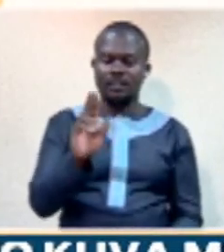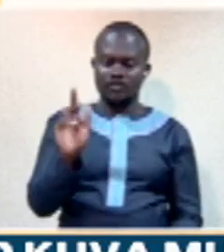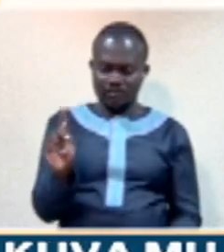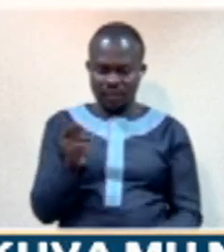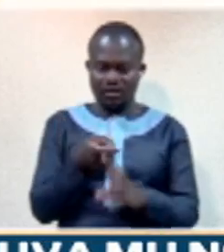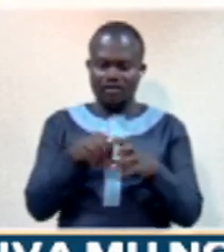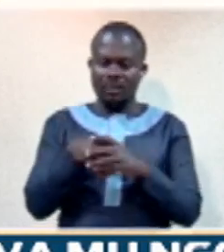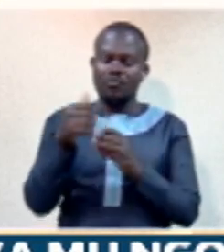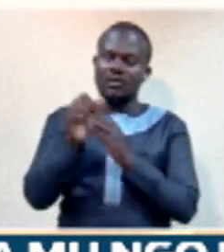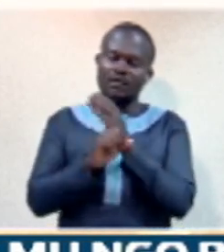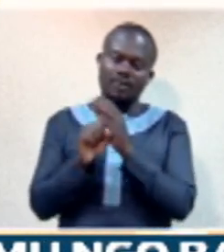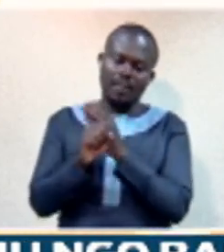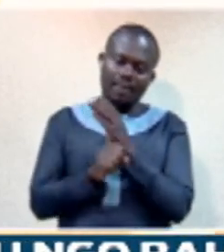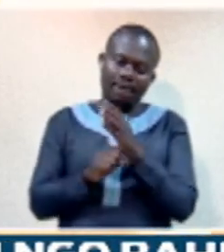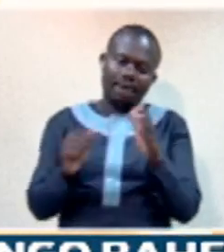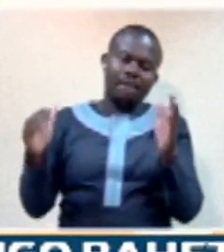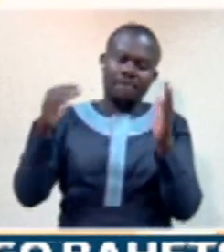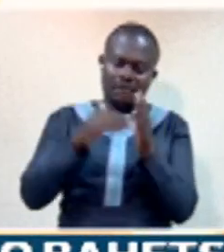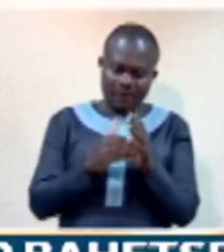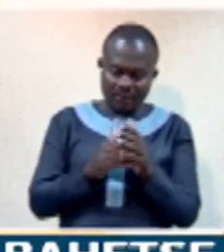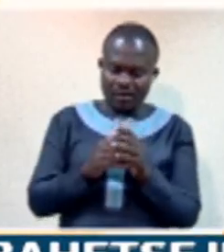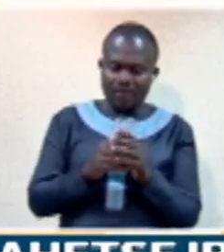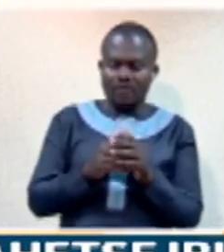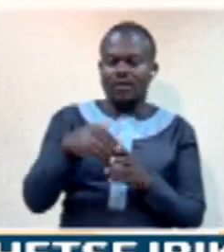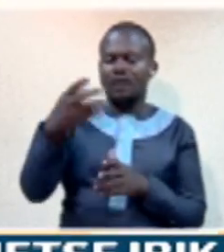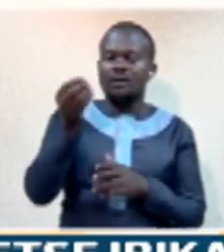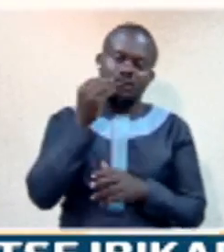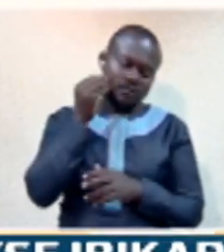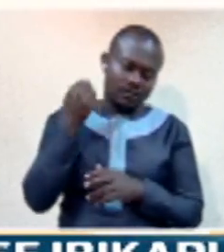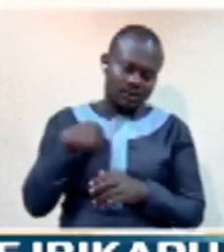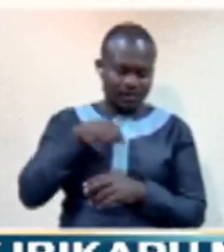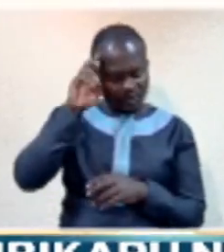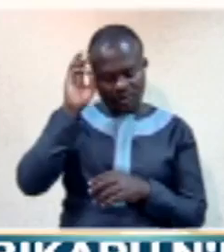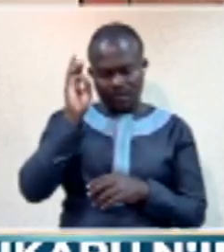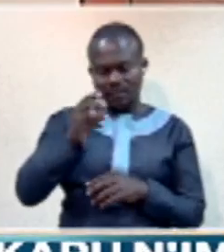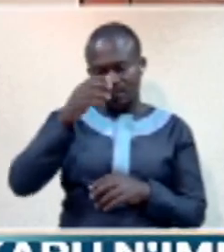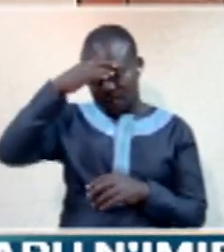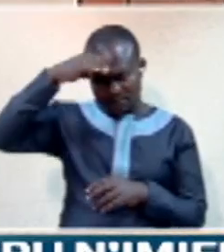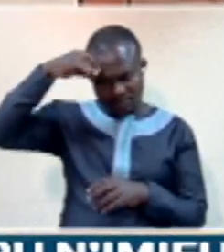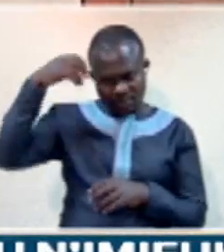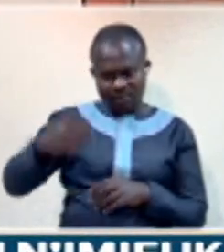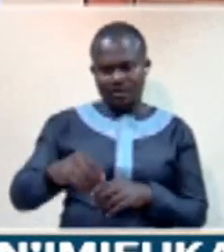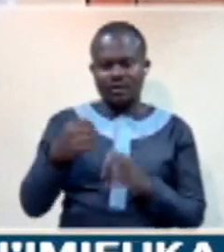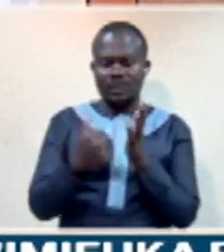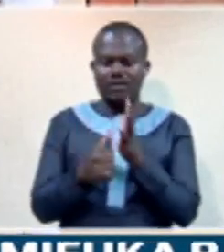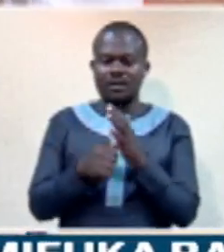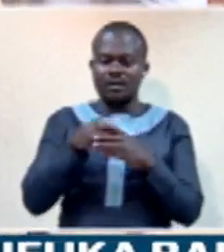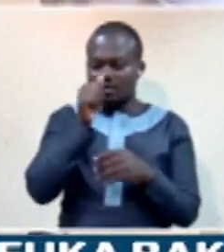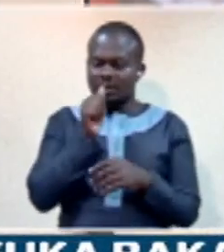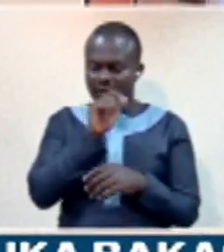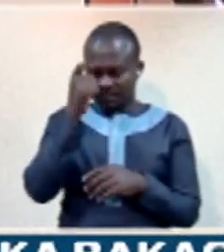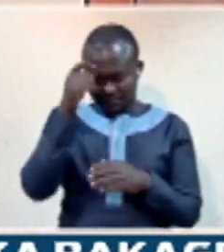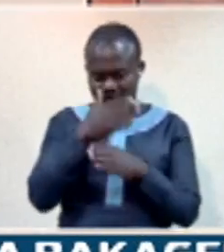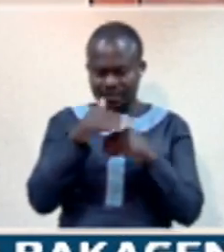waturutse mu uriya murenge ukazongera ukazataha mu rugo, icyo nacyo turumva ari ikintu kizatugora. Kuri iki kibazo umunyamabanga wa Leta